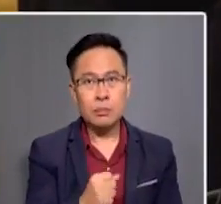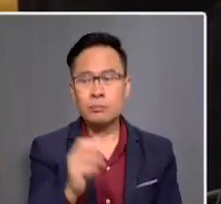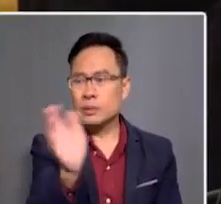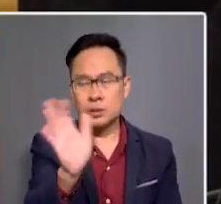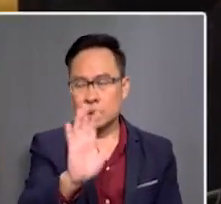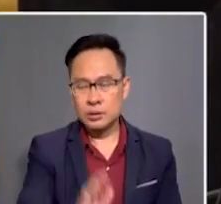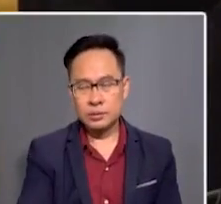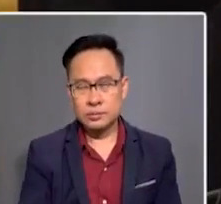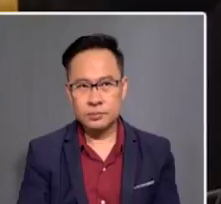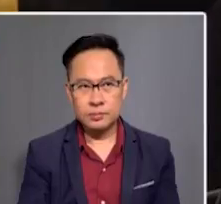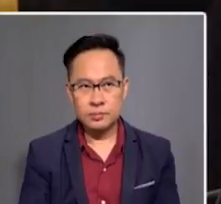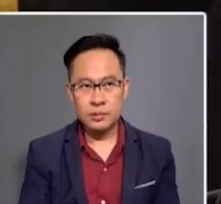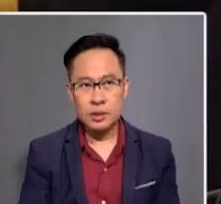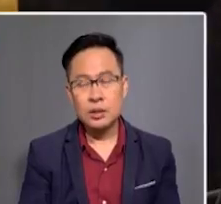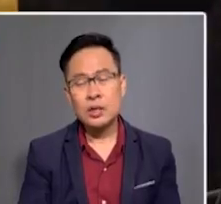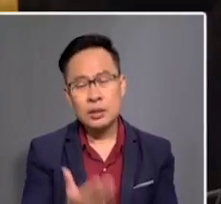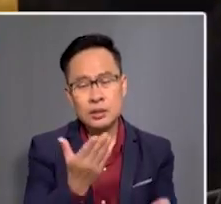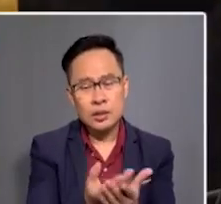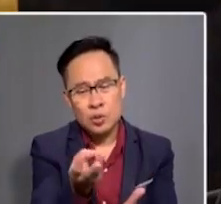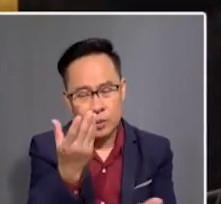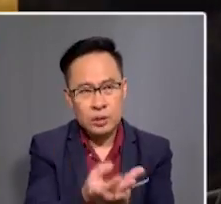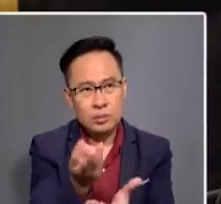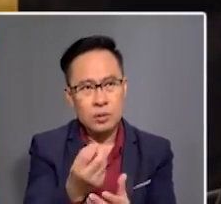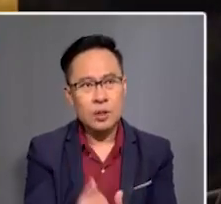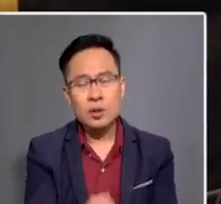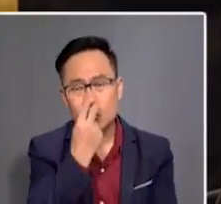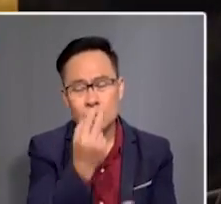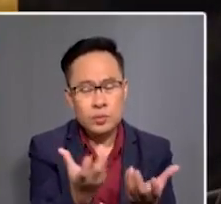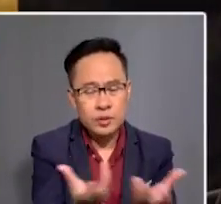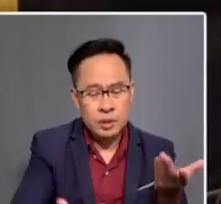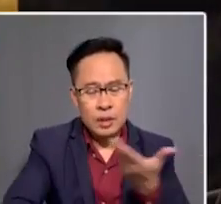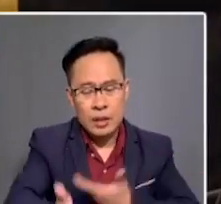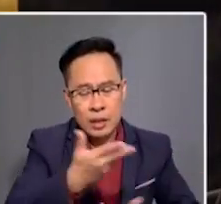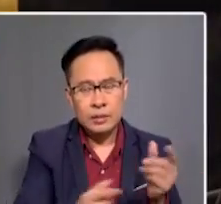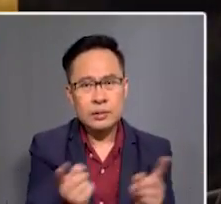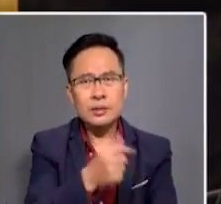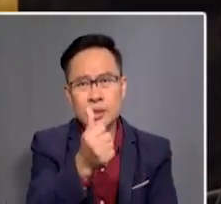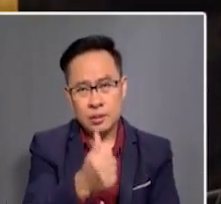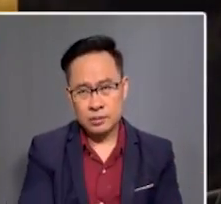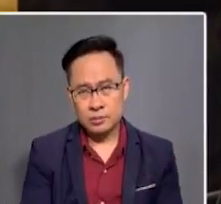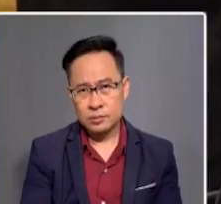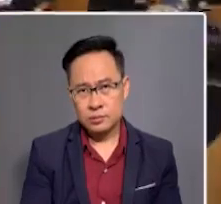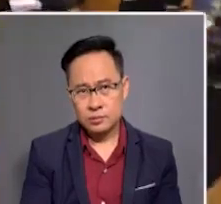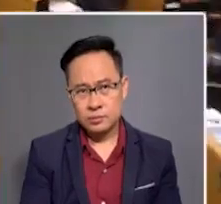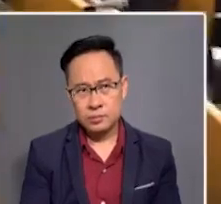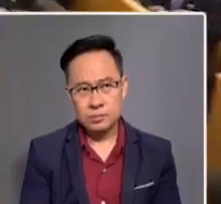ไปนะครับคงไม่ใช่อย่างนั้นนะครับคือค้าง 2-3 พันก็เอาทรัพย์สินส่วนอื่นได้นะครับขอบคุณครับ